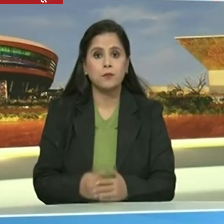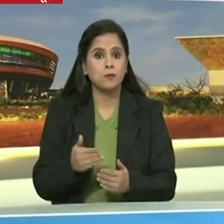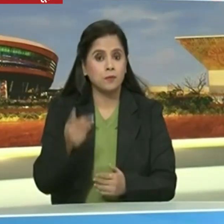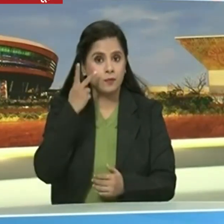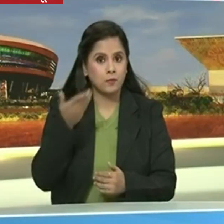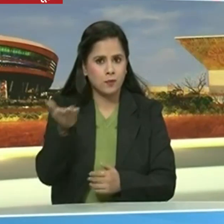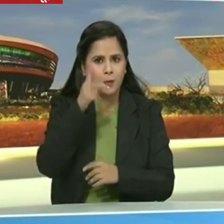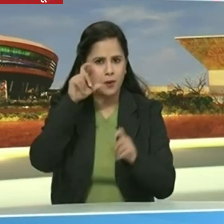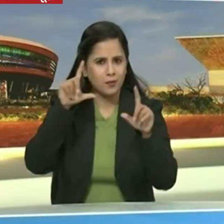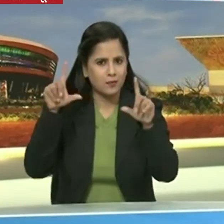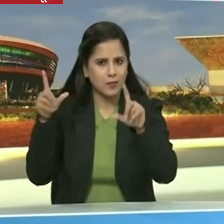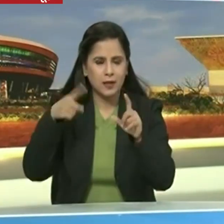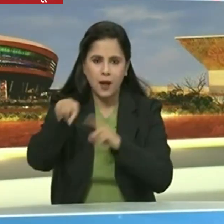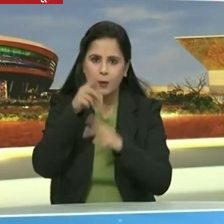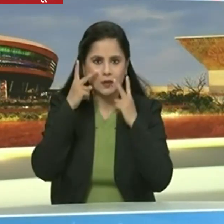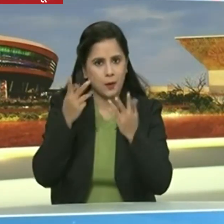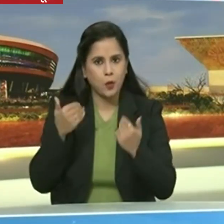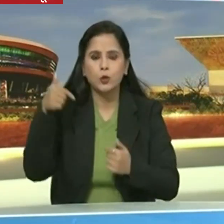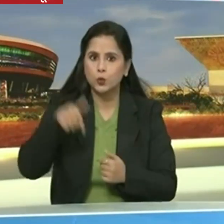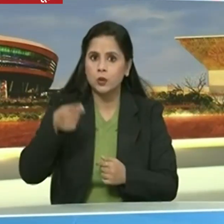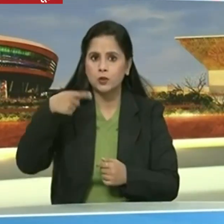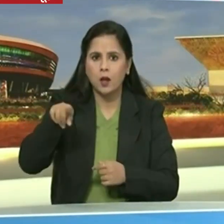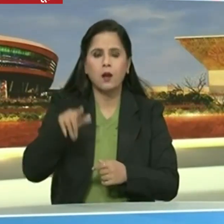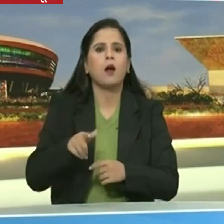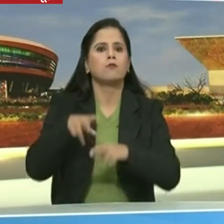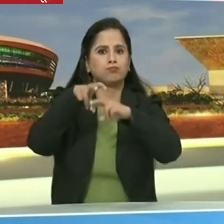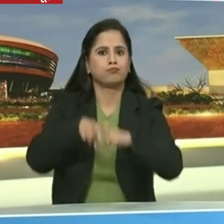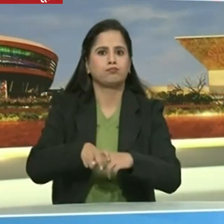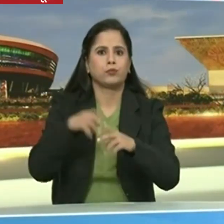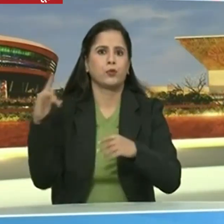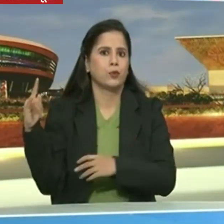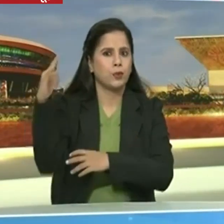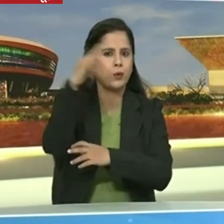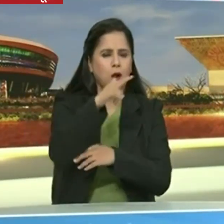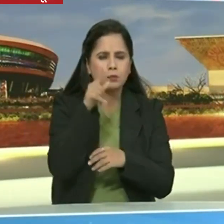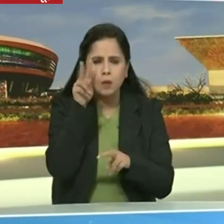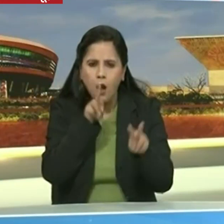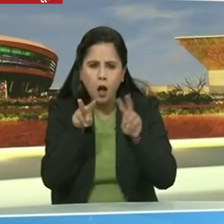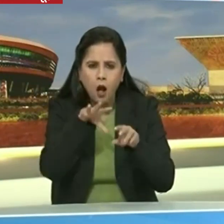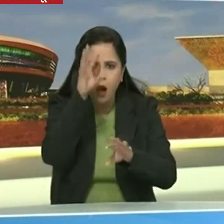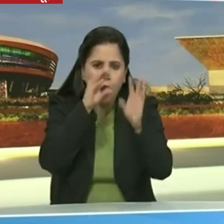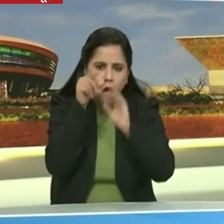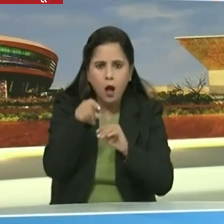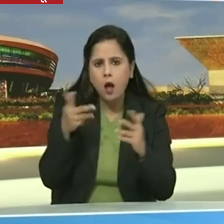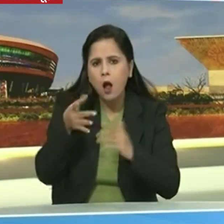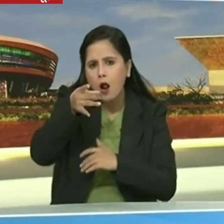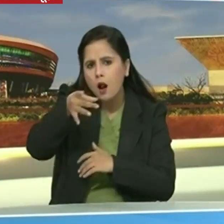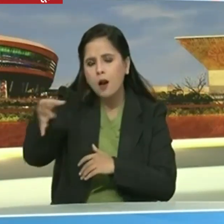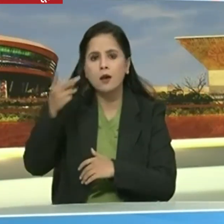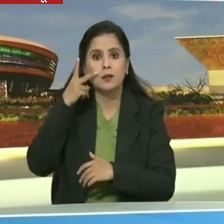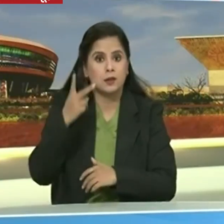यहां पर आप तस्वीरों के जरिए देख सकते हैं, आज उन्होंने उड़ान भरी और ऐसे में बारीकियों को जाना कि किस तरह से